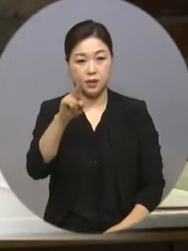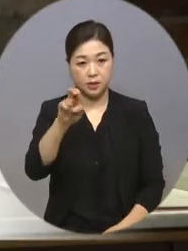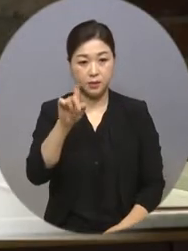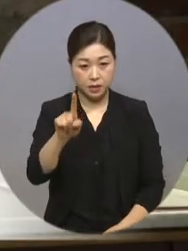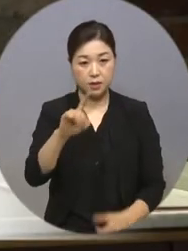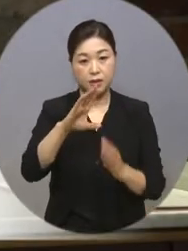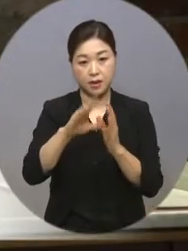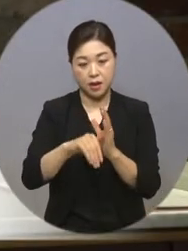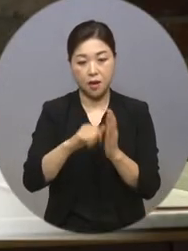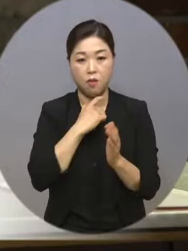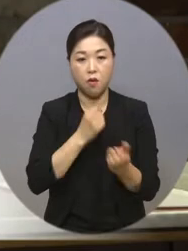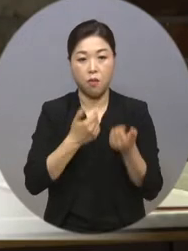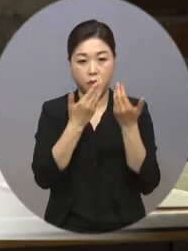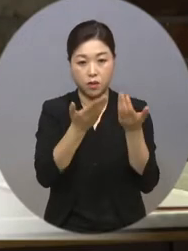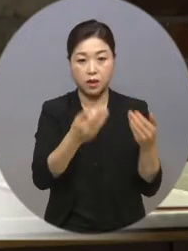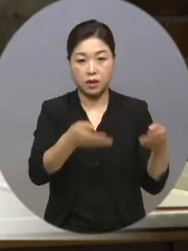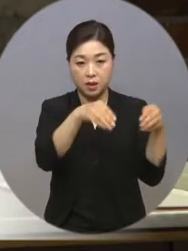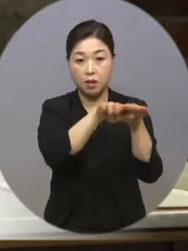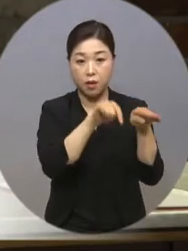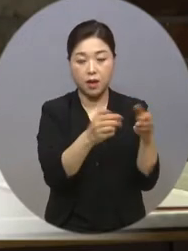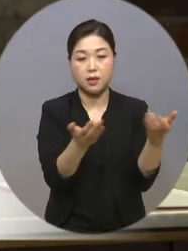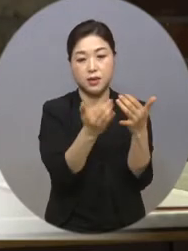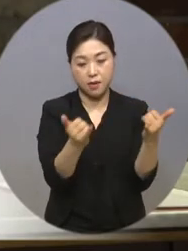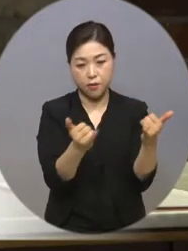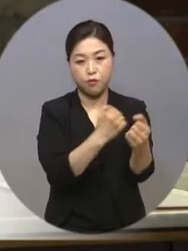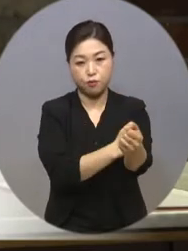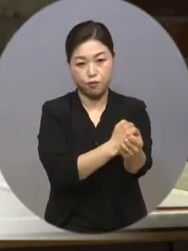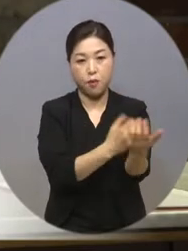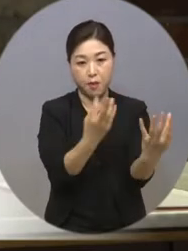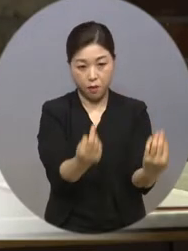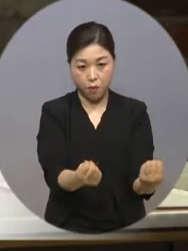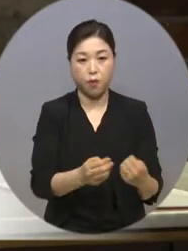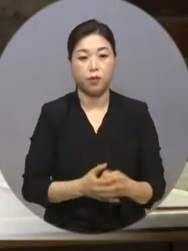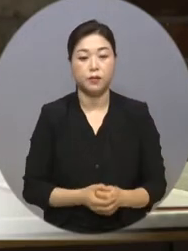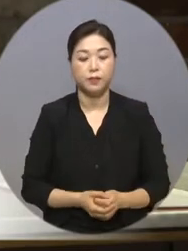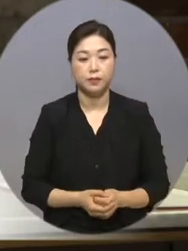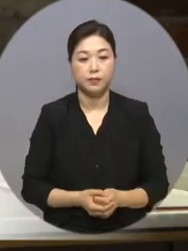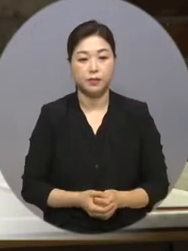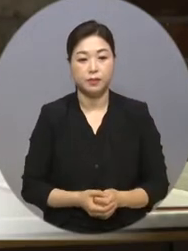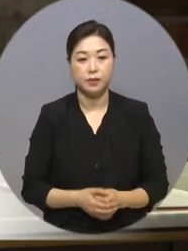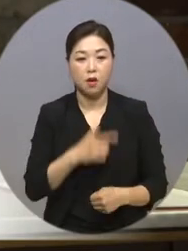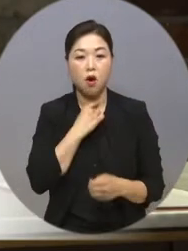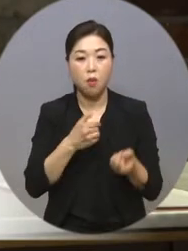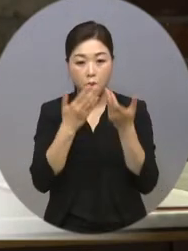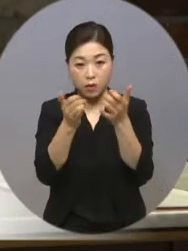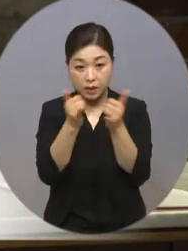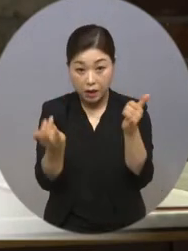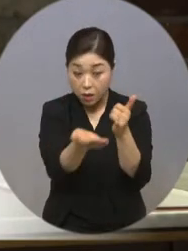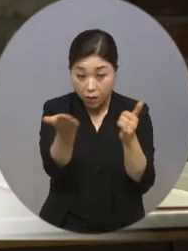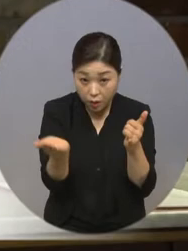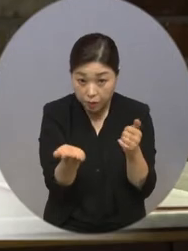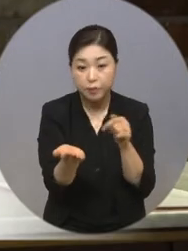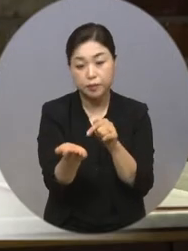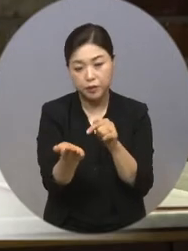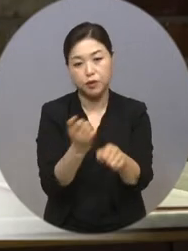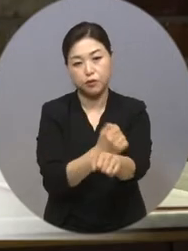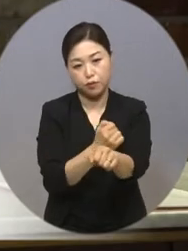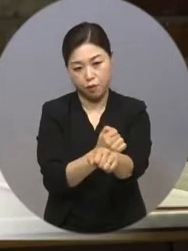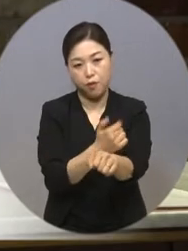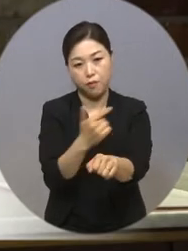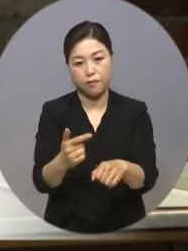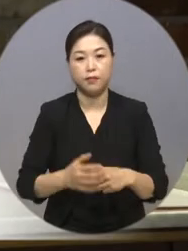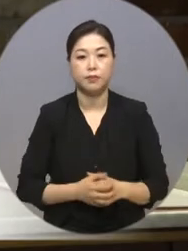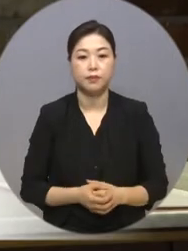2021년도 의정부시 자원봉사센터 직원분들 고생 많으셨고 특히 자원봉사자 여러분들 고생